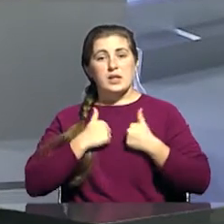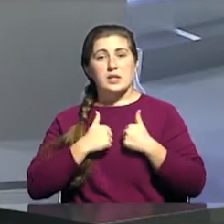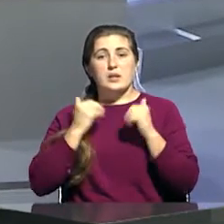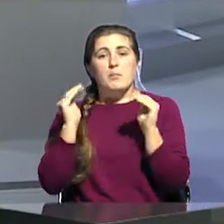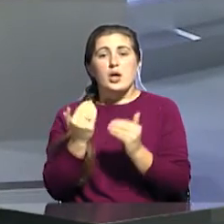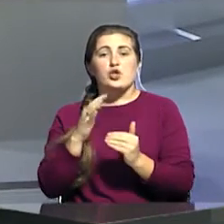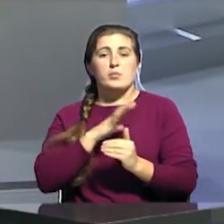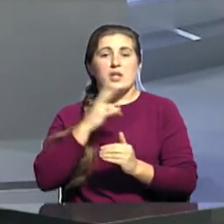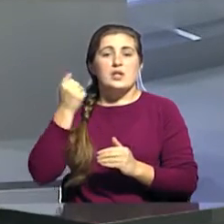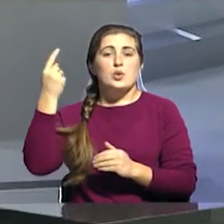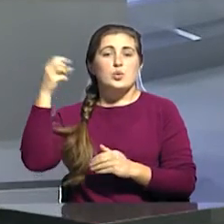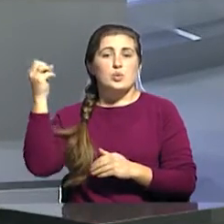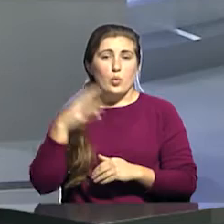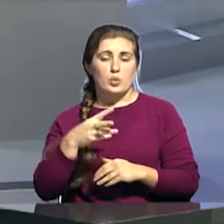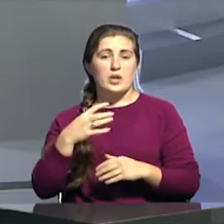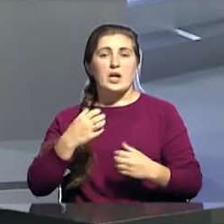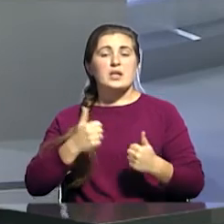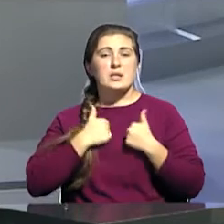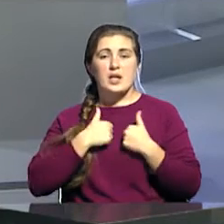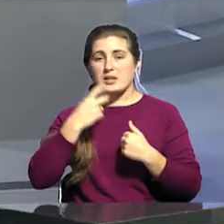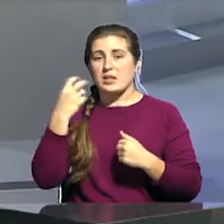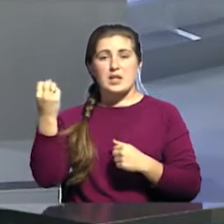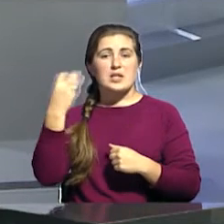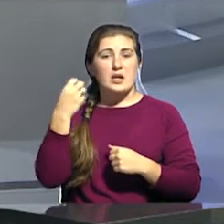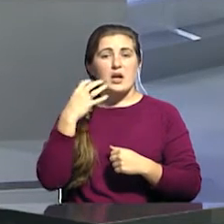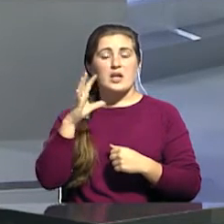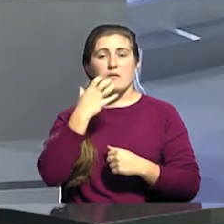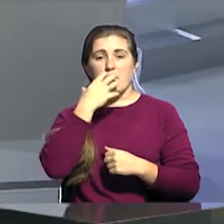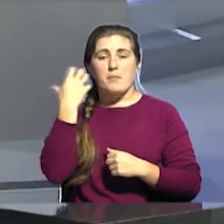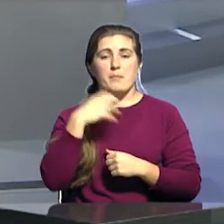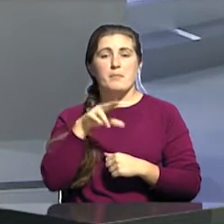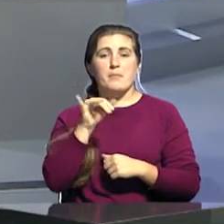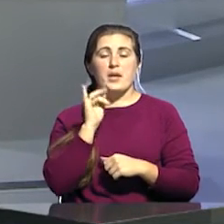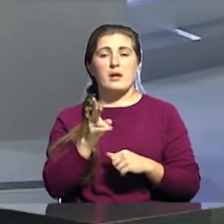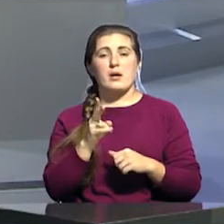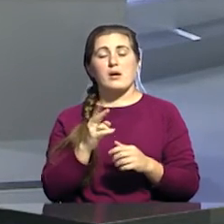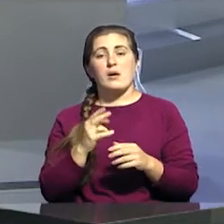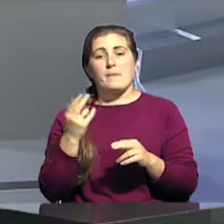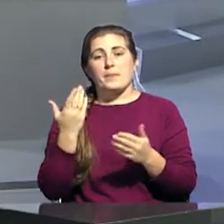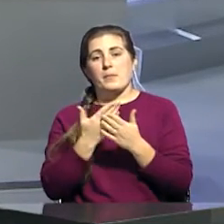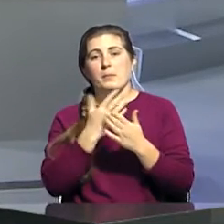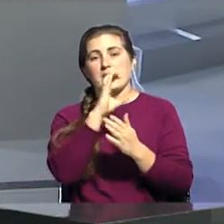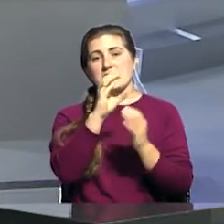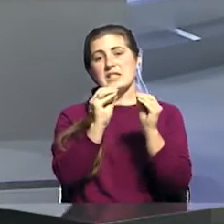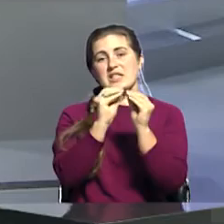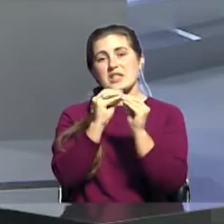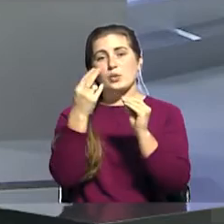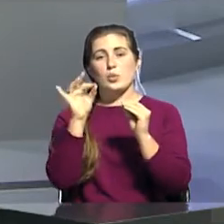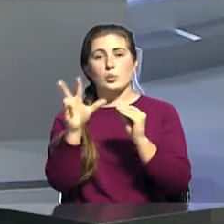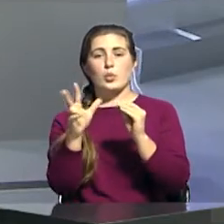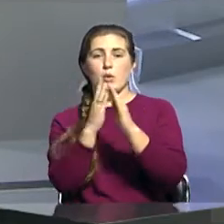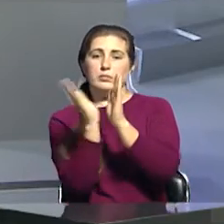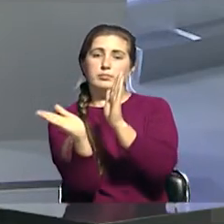солнце и стараться не загорать в пик. Это где-то с 10 до 3 часов